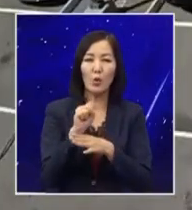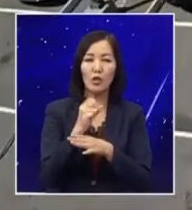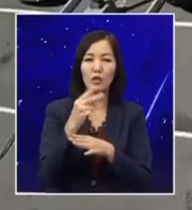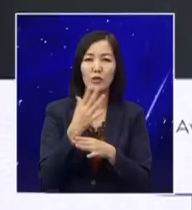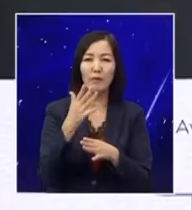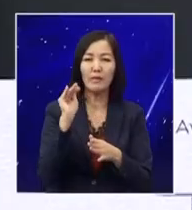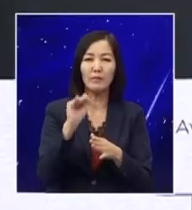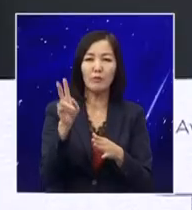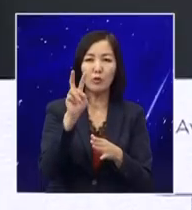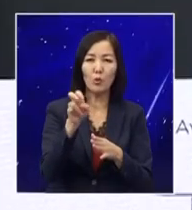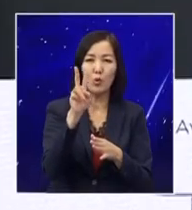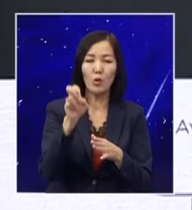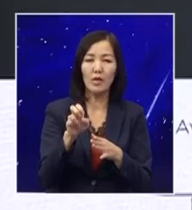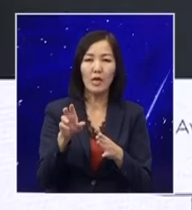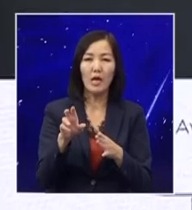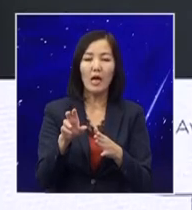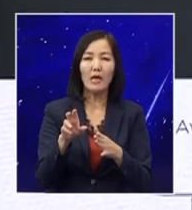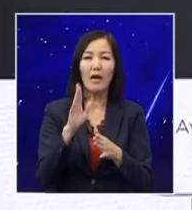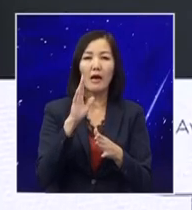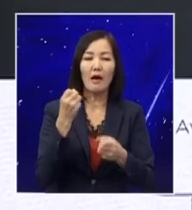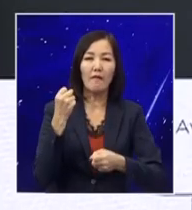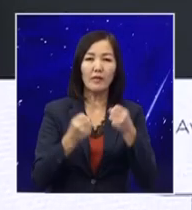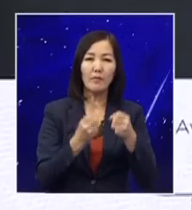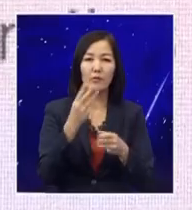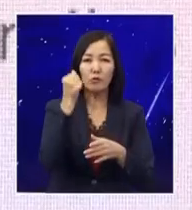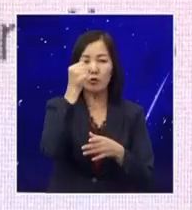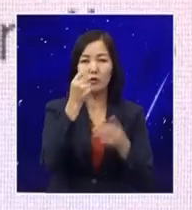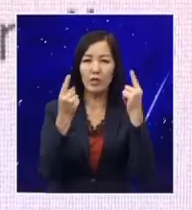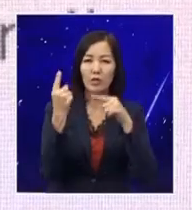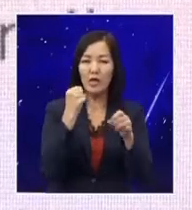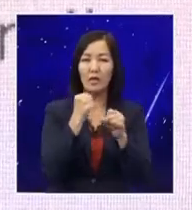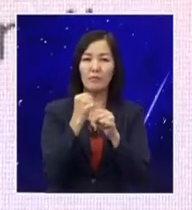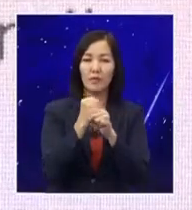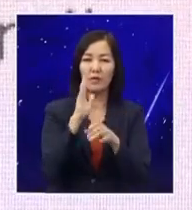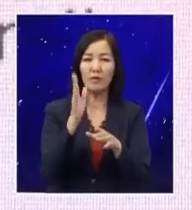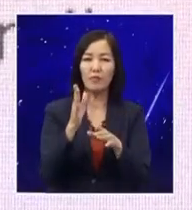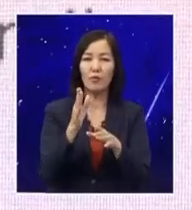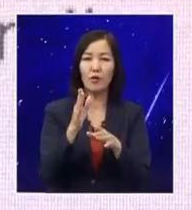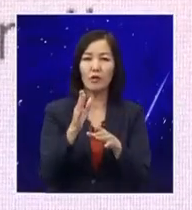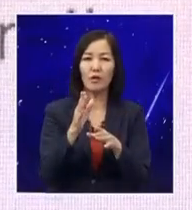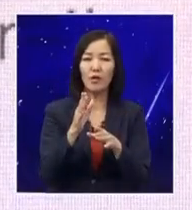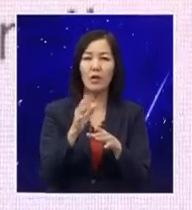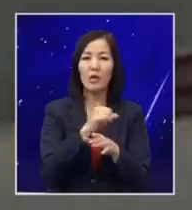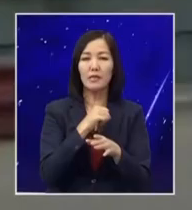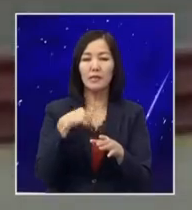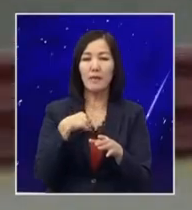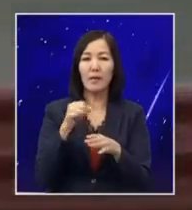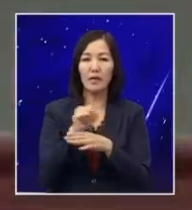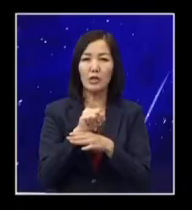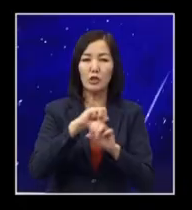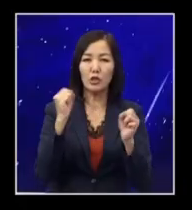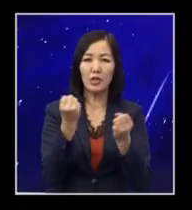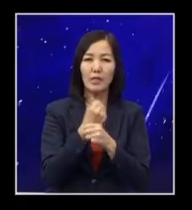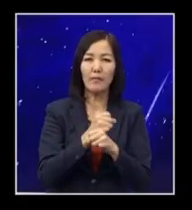000 долларға бағалап отыр. Автомобильдер алдағы 3 жыл ішінде жасалып шығарылады. Мамандар айтуынша, ол да пилотсыз жүретін болады. Максималды